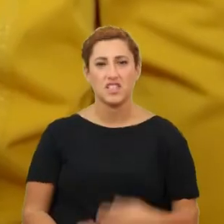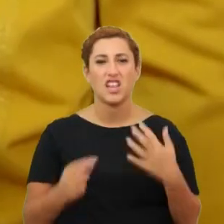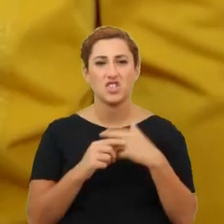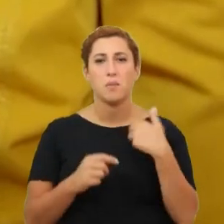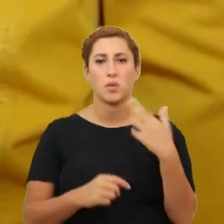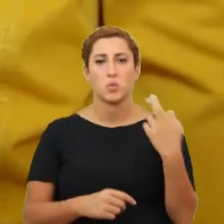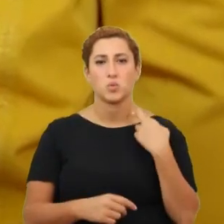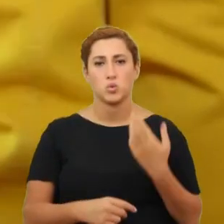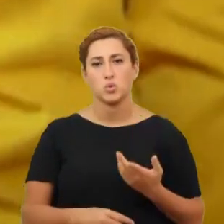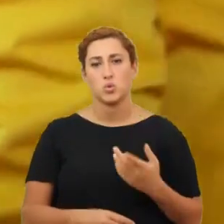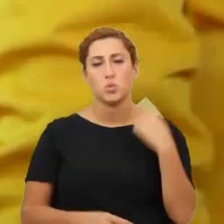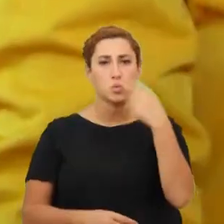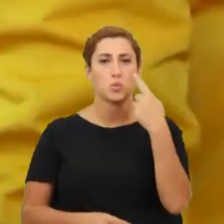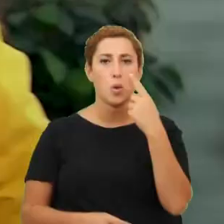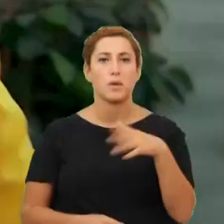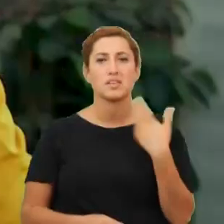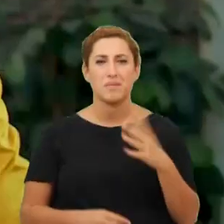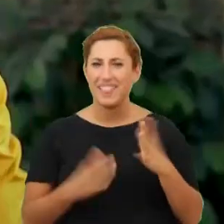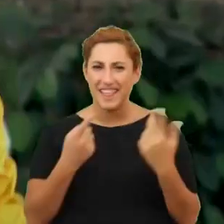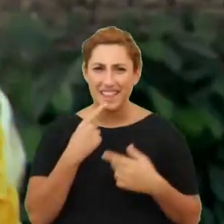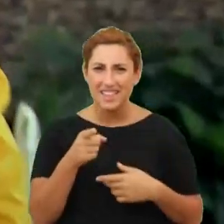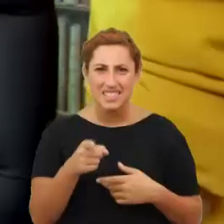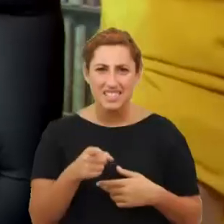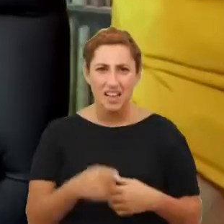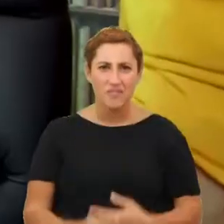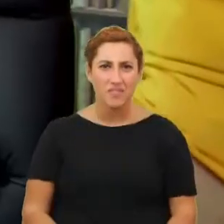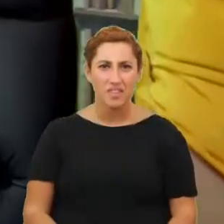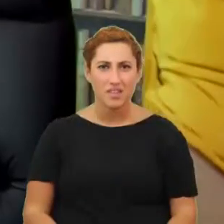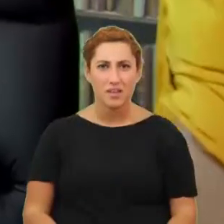Nişanlım bana küstü. Yüzümü görmek istemiyor. Ne dedin sen?